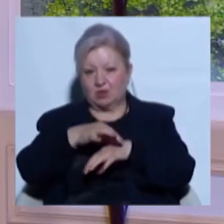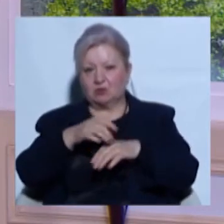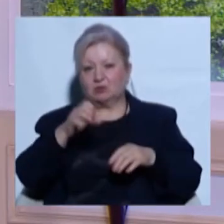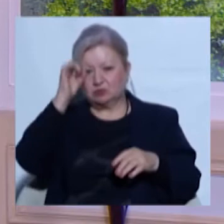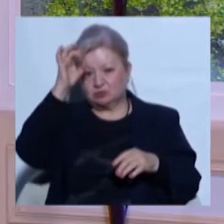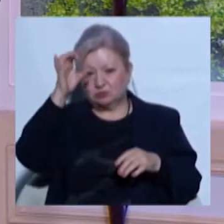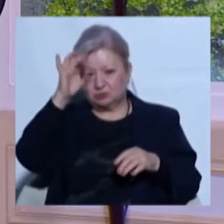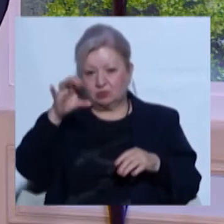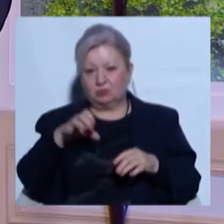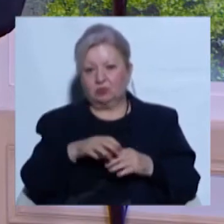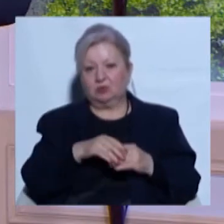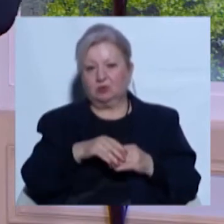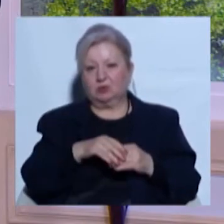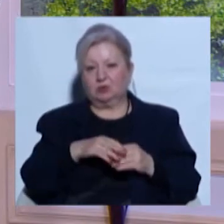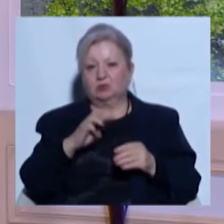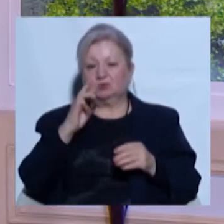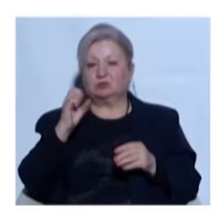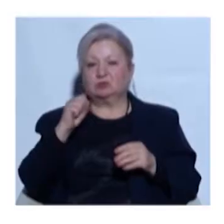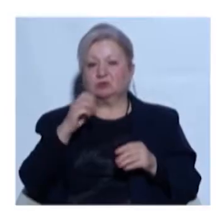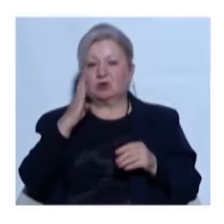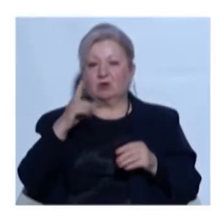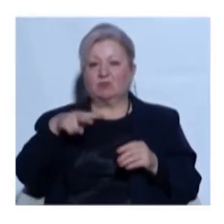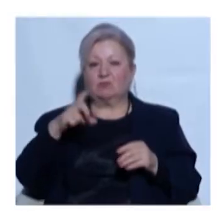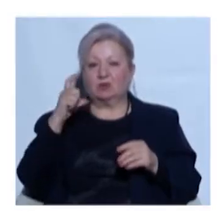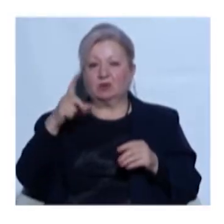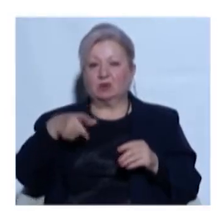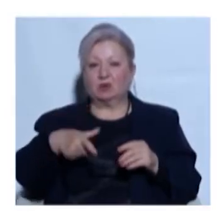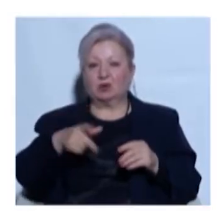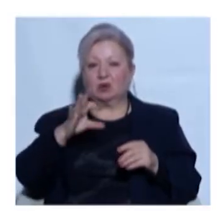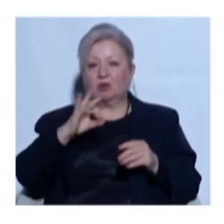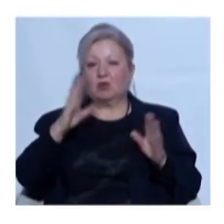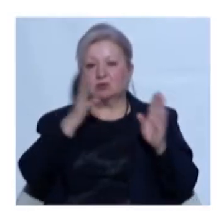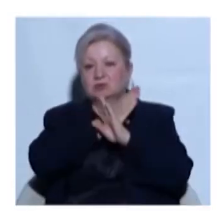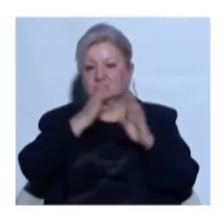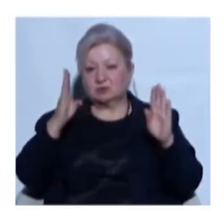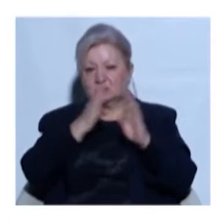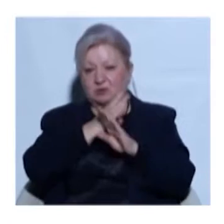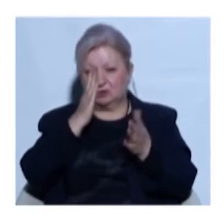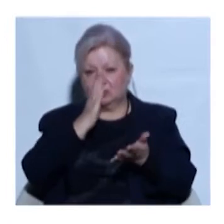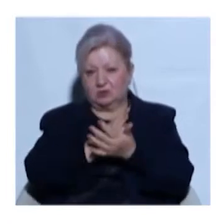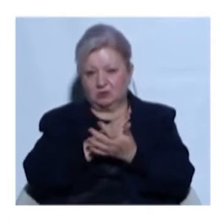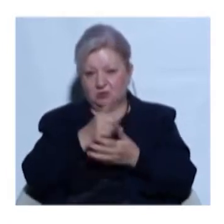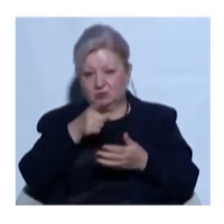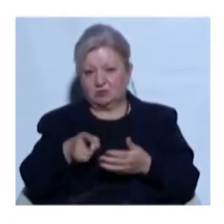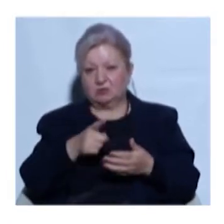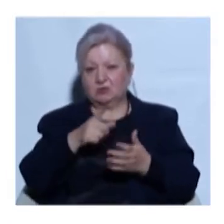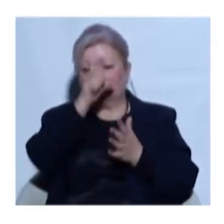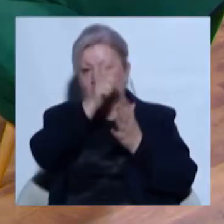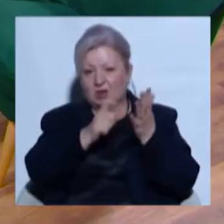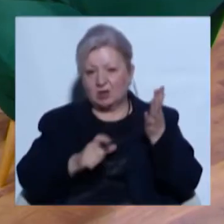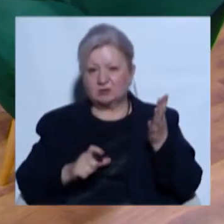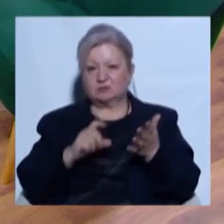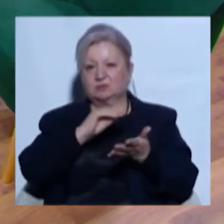ცნობილი შავლეგო, რომელზედაც ხალხური სიმღერები ითქვა, ხალხური ლექსები,